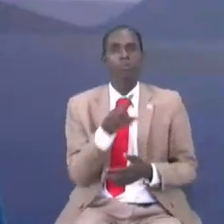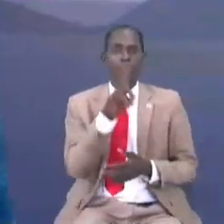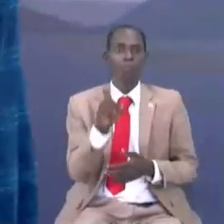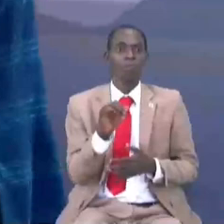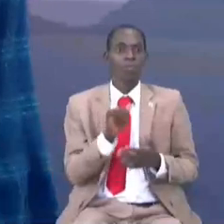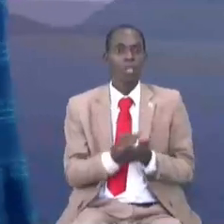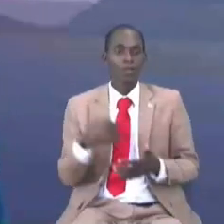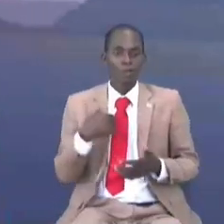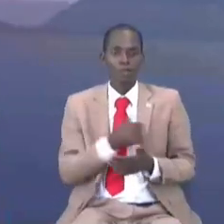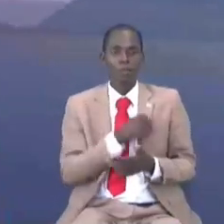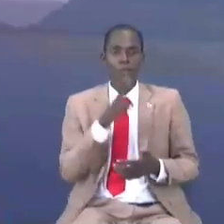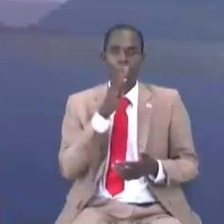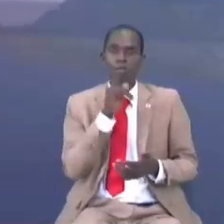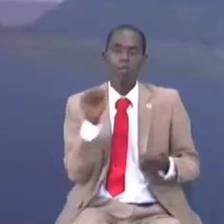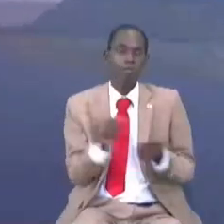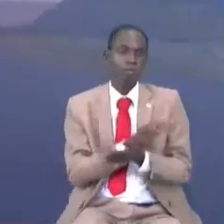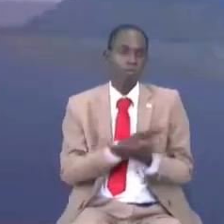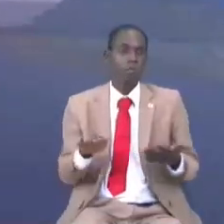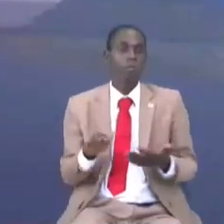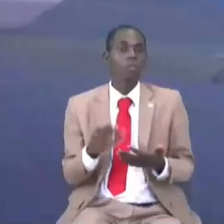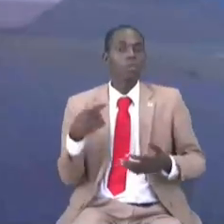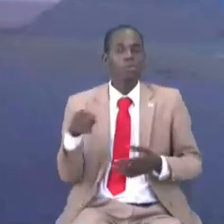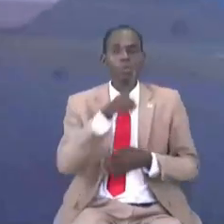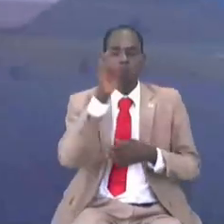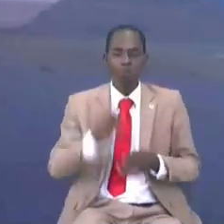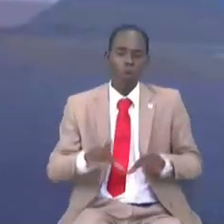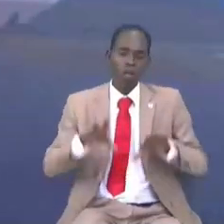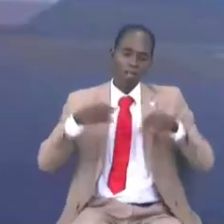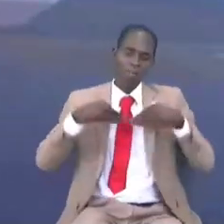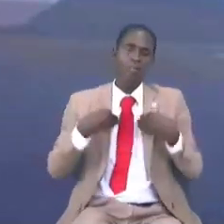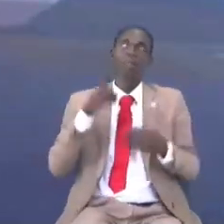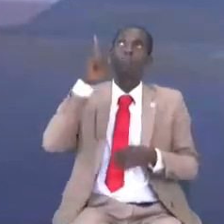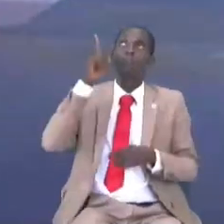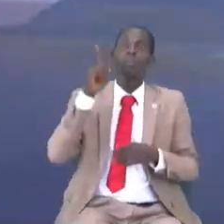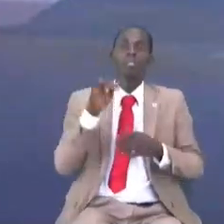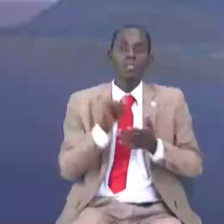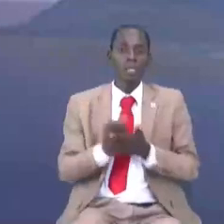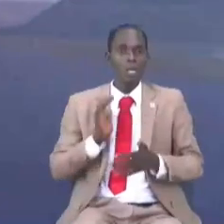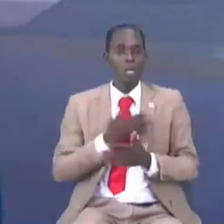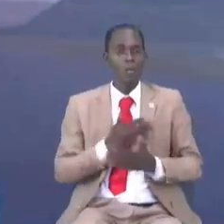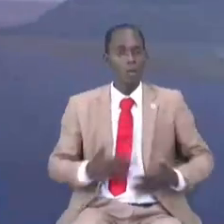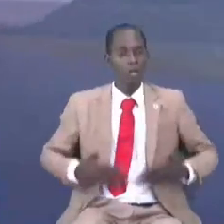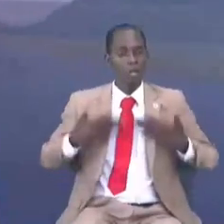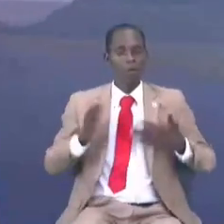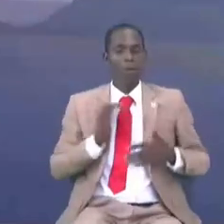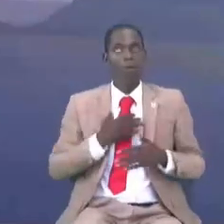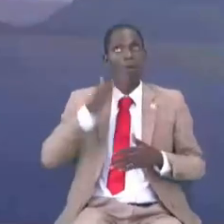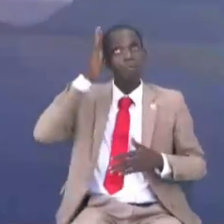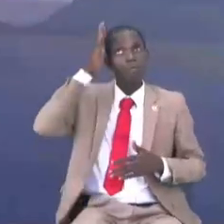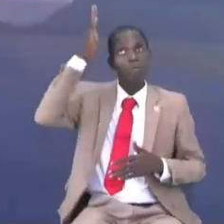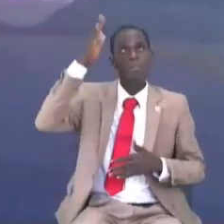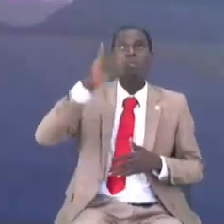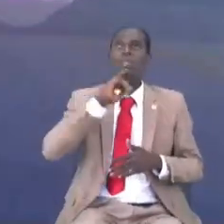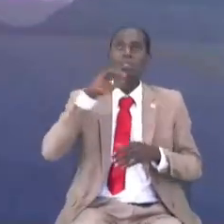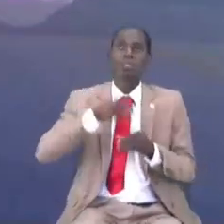Il acceptait que nos vies, notre destinée, étaient dans la balance. Parce que nous sommes dans les mains